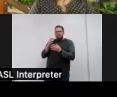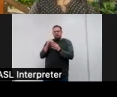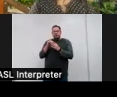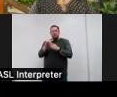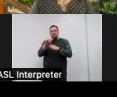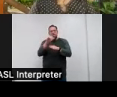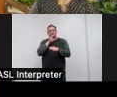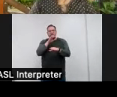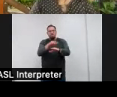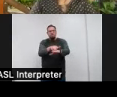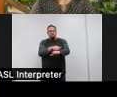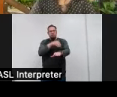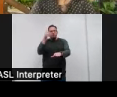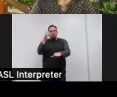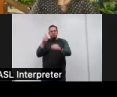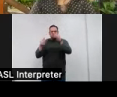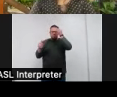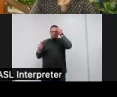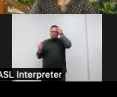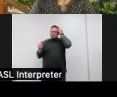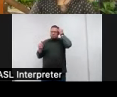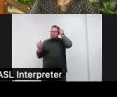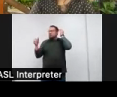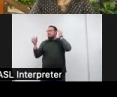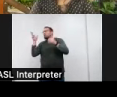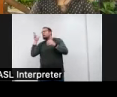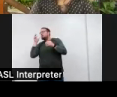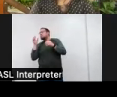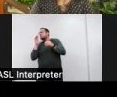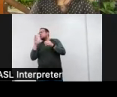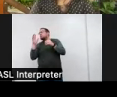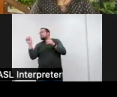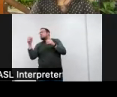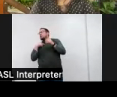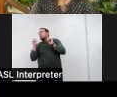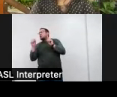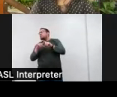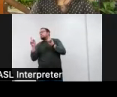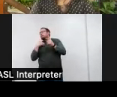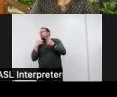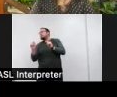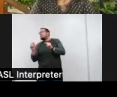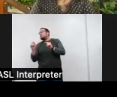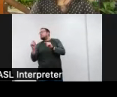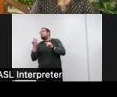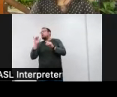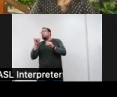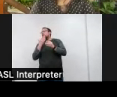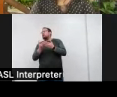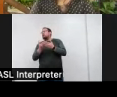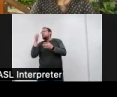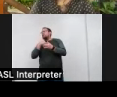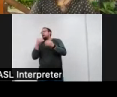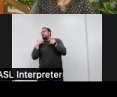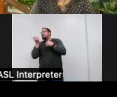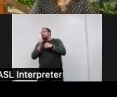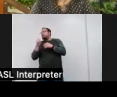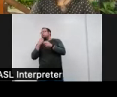slower. وتأكد من التحدث بشكل بطيء ليسمح لهم بالترجمة.